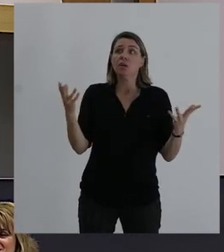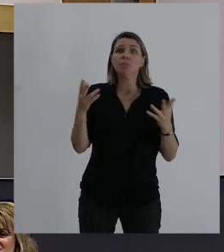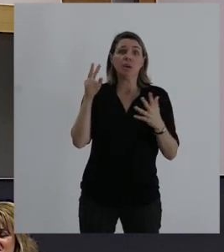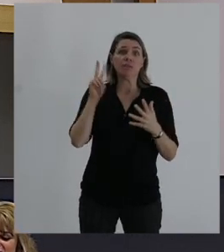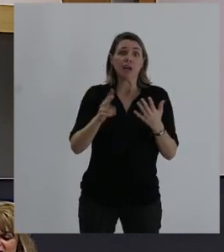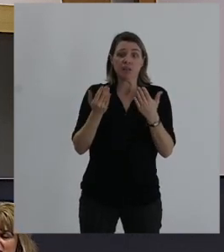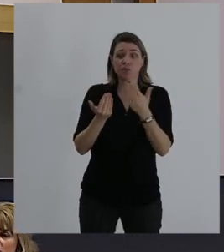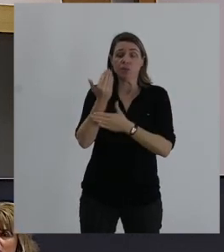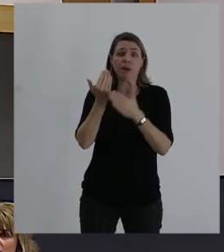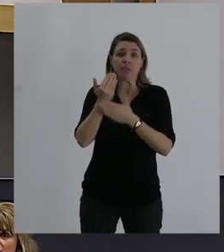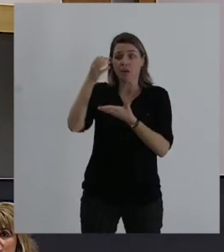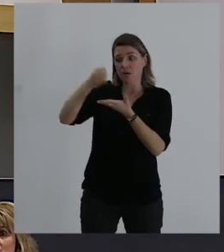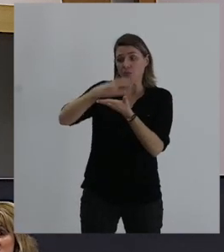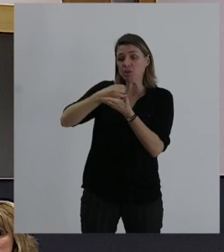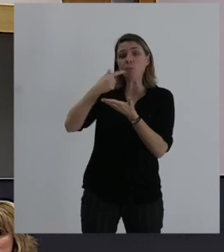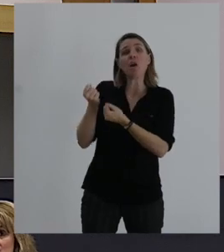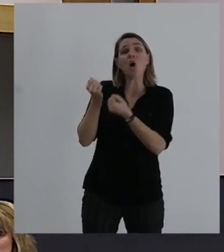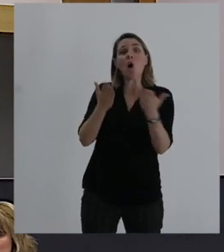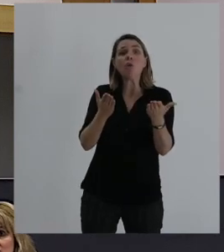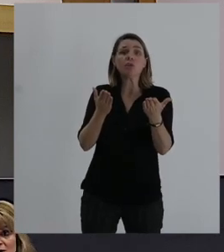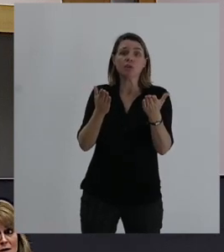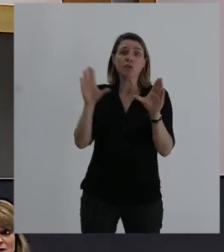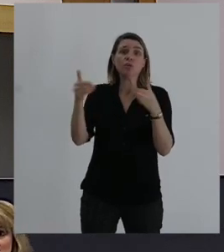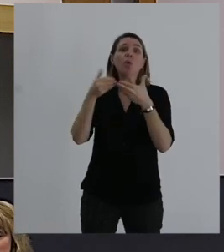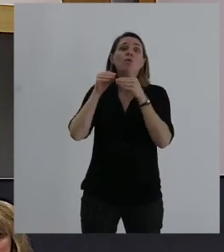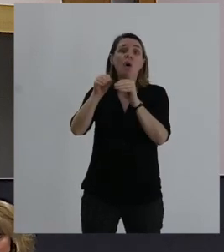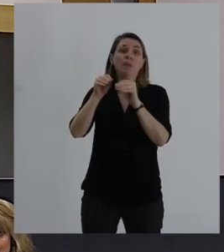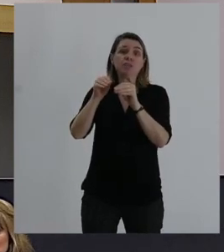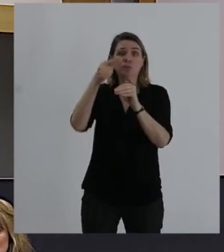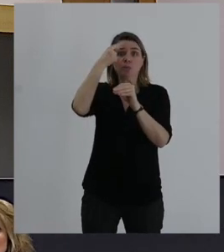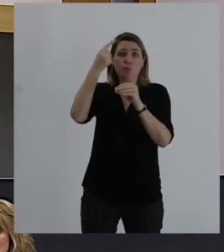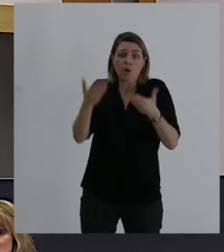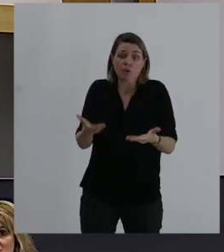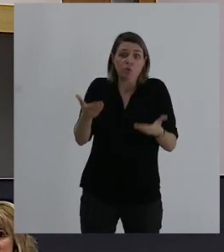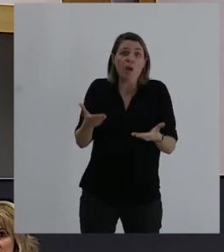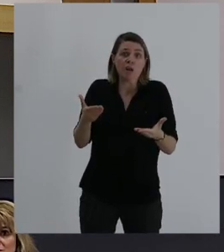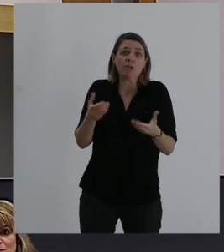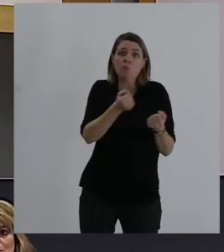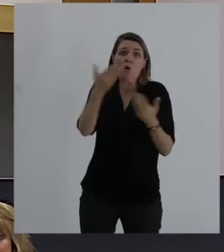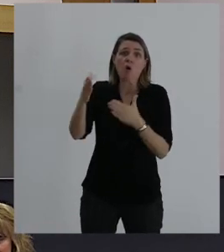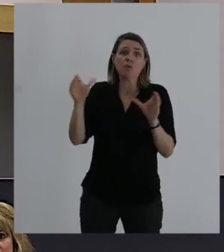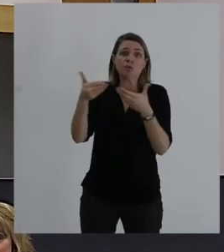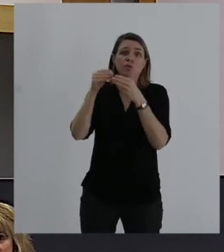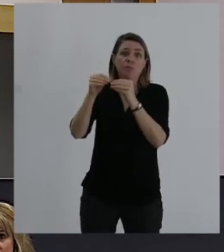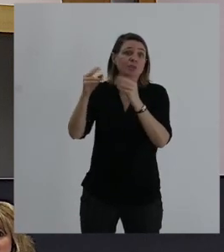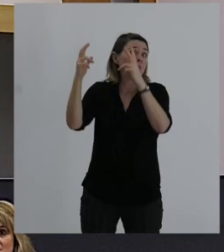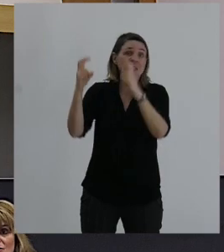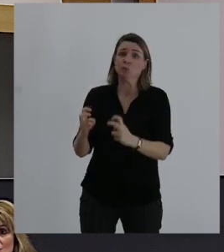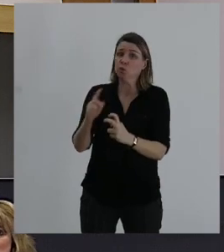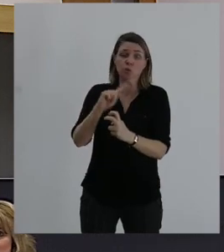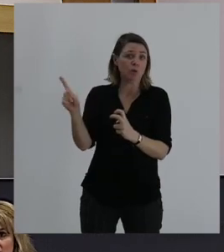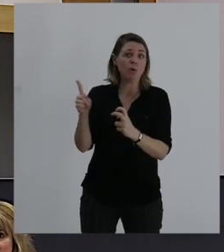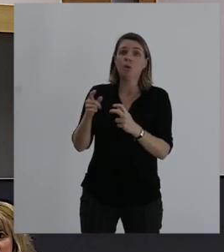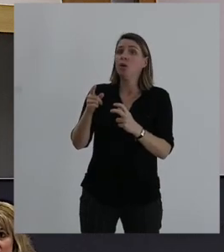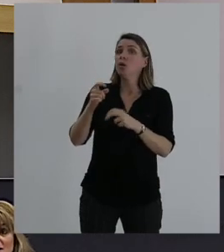ce matin les éléments, mais l'offre de formation de façon globale sur l'actuelle offre de formation n'a pas diminué. Le